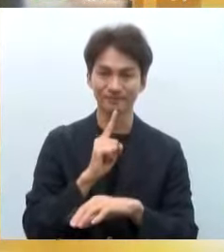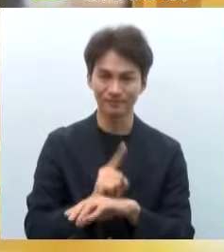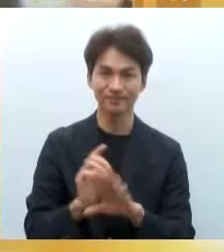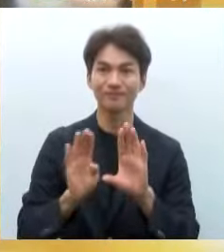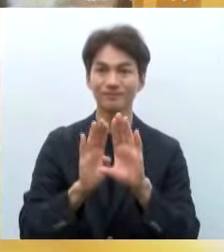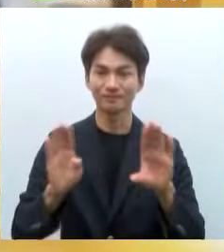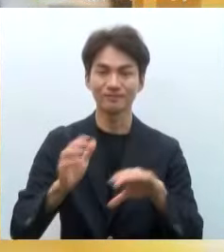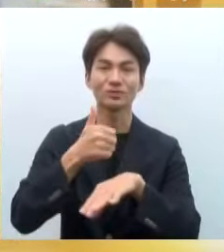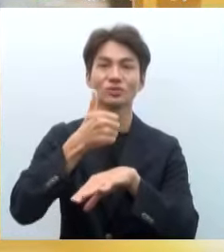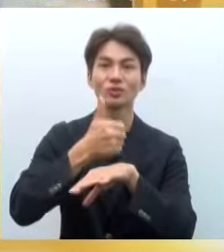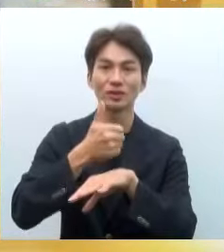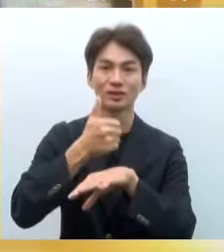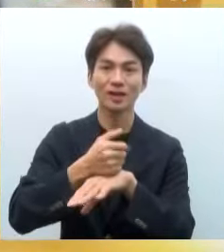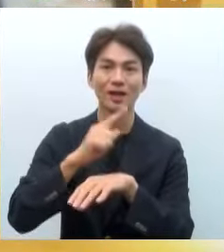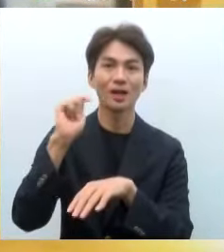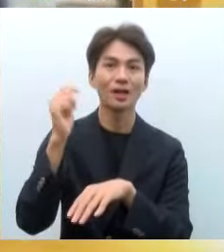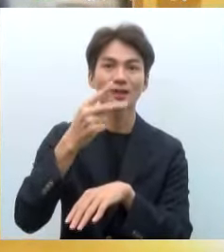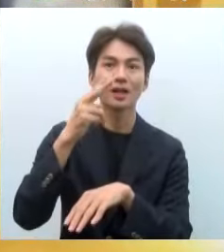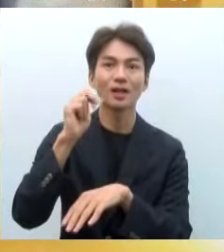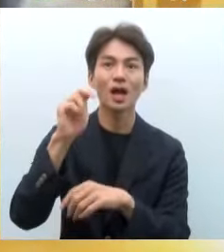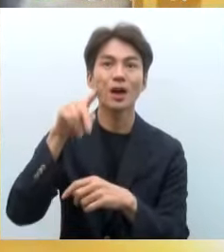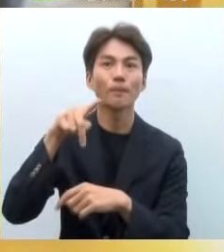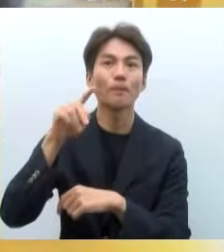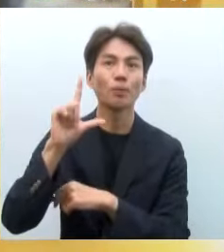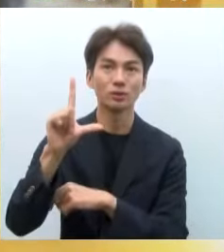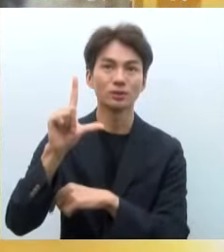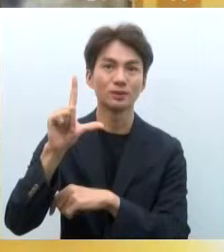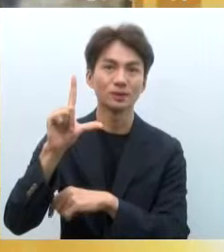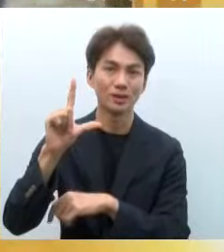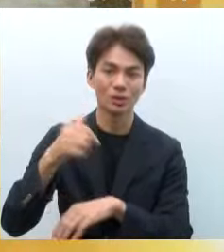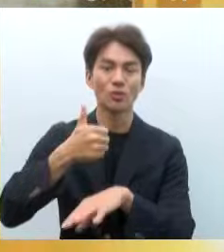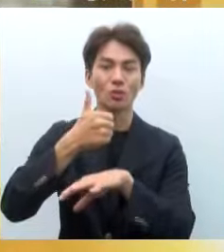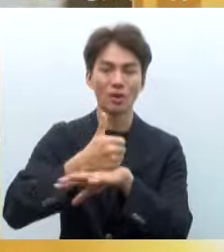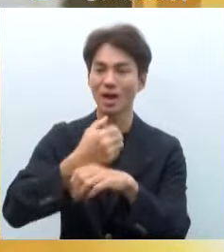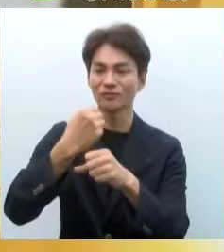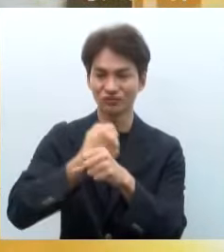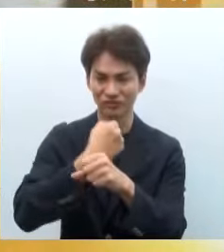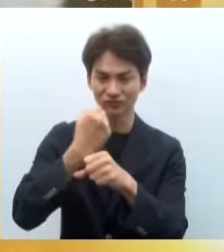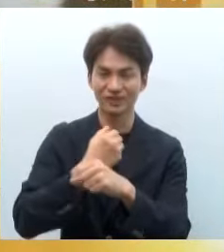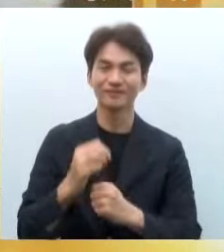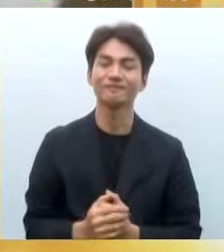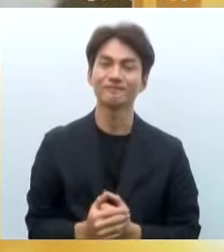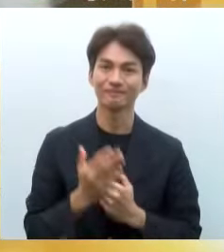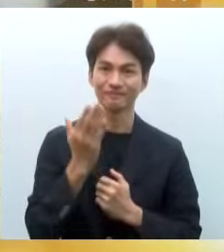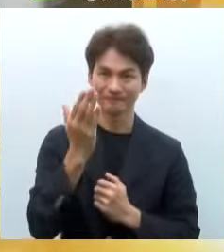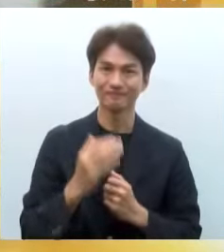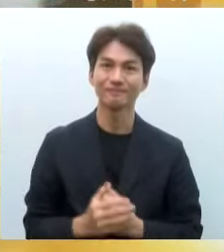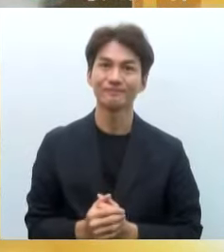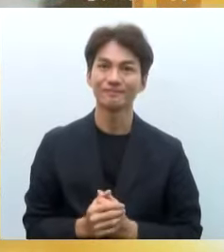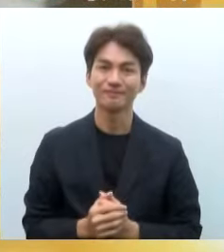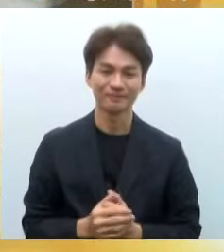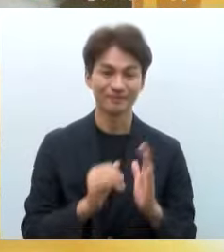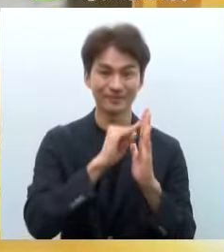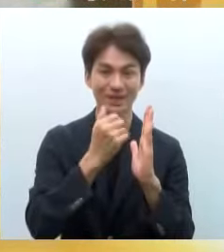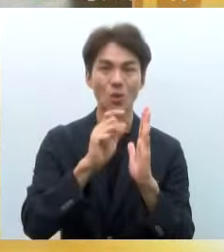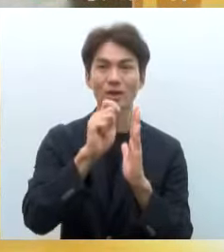เอกธนพลจันหอมหัวหน้าหน่วยฝึก ก็วันนี้ก็จริงๆอ่างทองก็ถือว่า